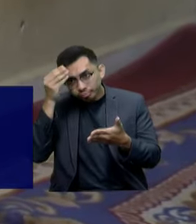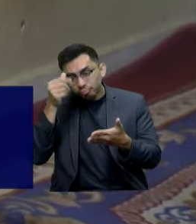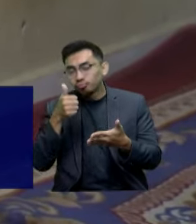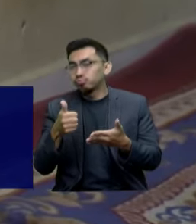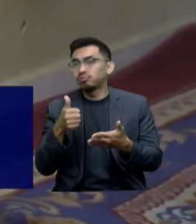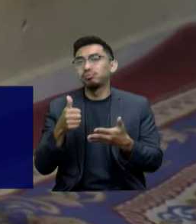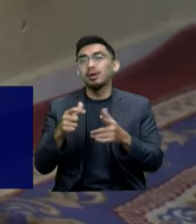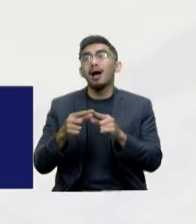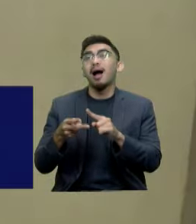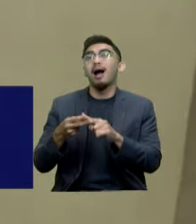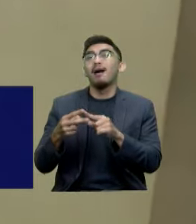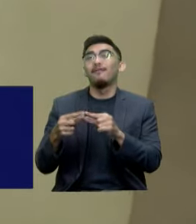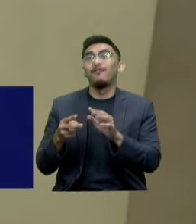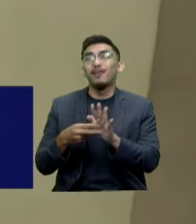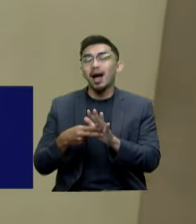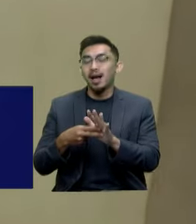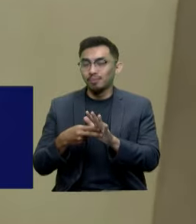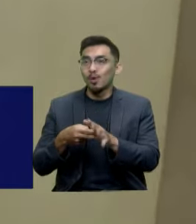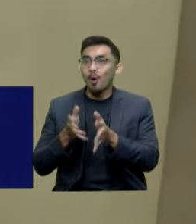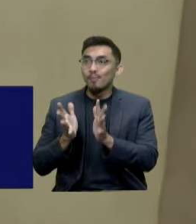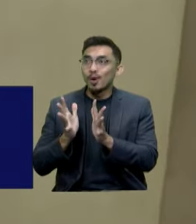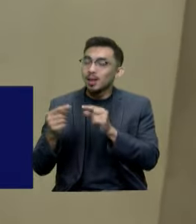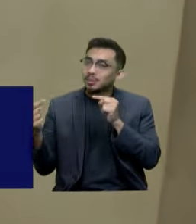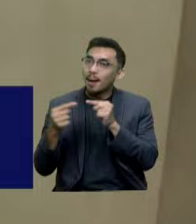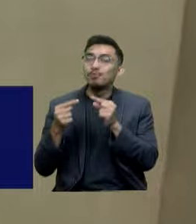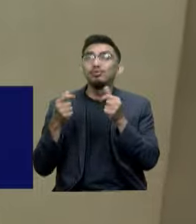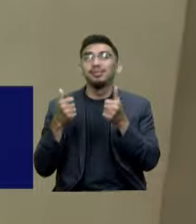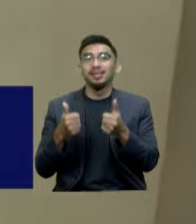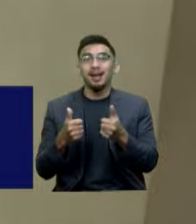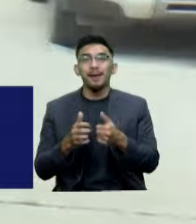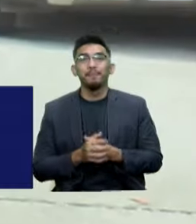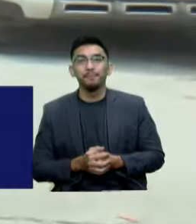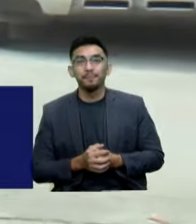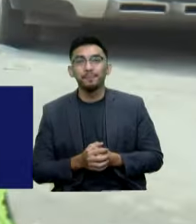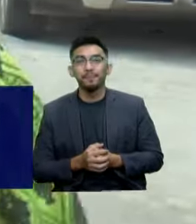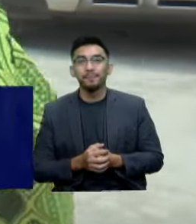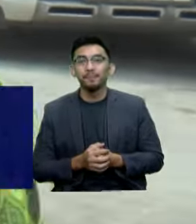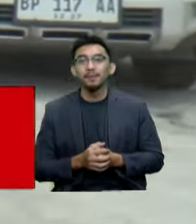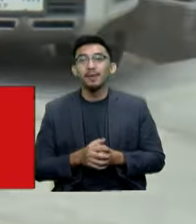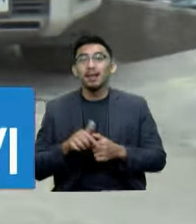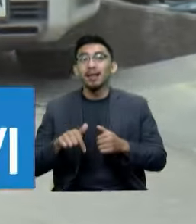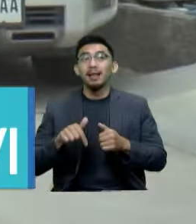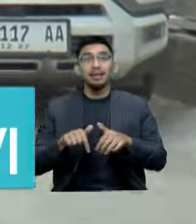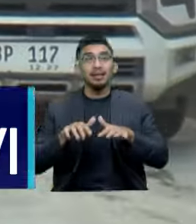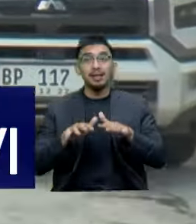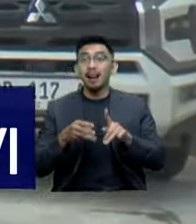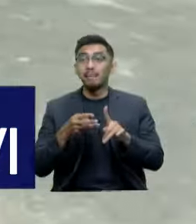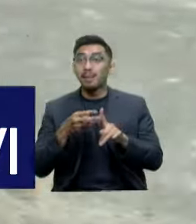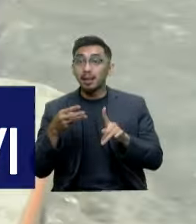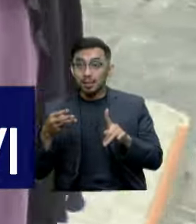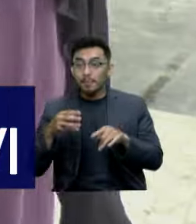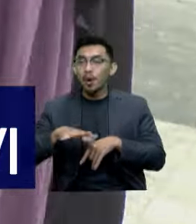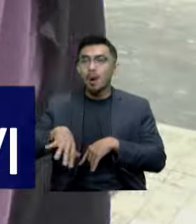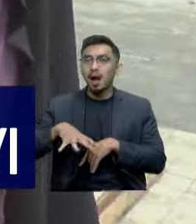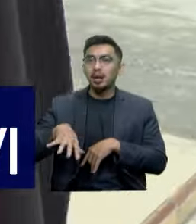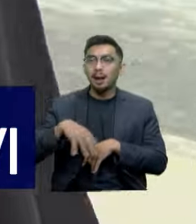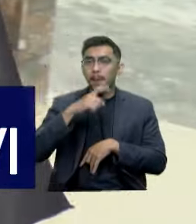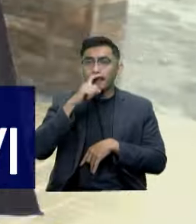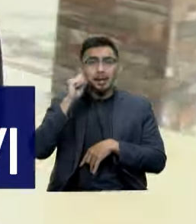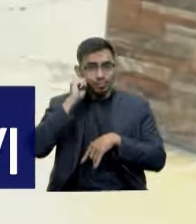diajak ngobrol. Di perumahan Maitri Raya, Batam, tempat ia tinggal bersama kedua orang tuanya, tiap sore